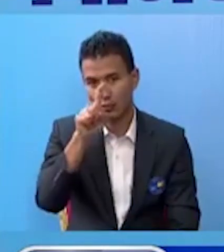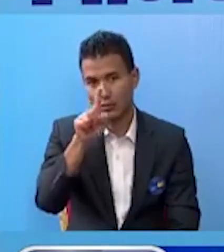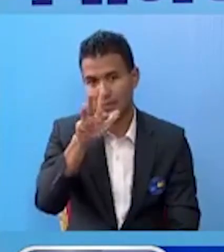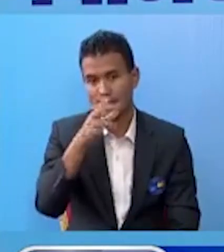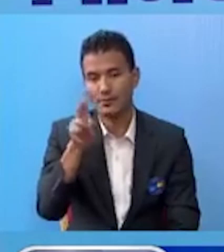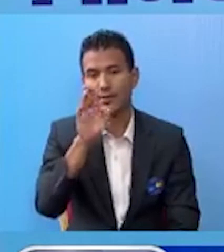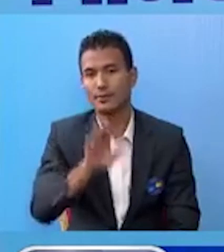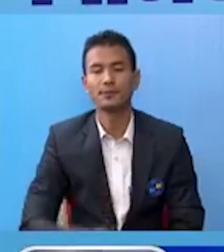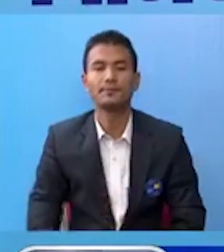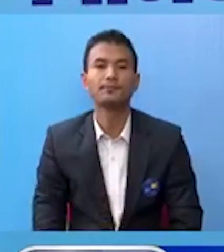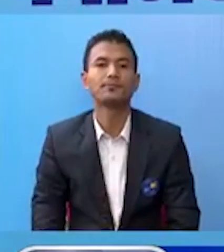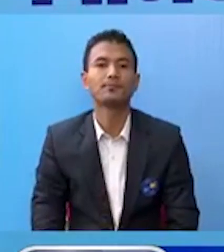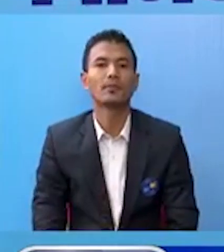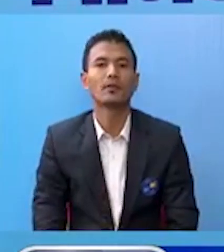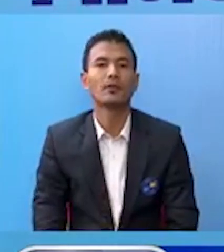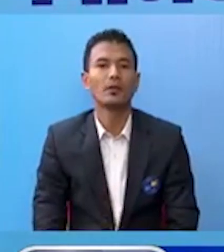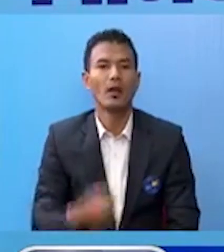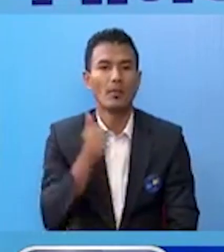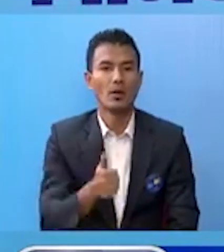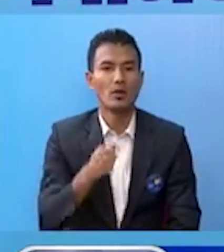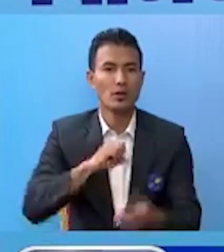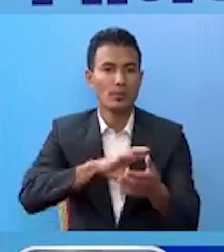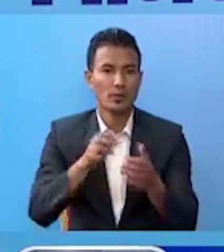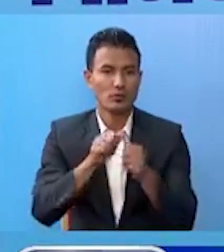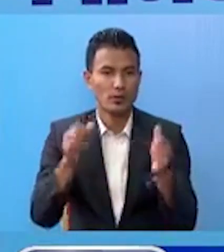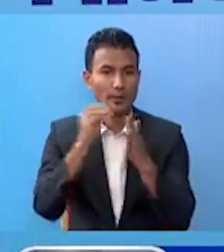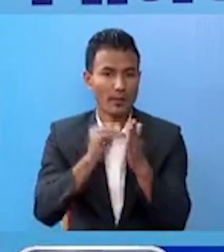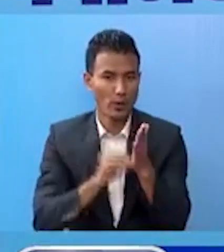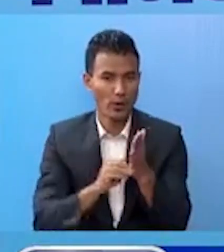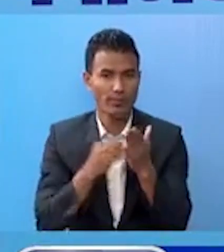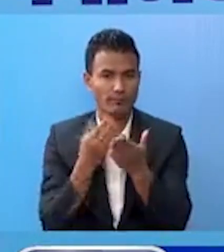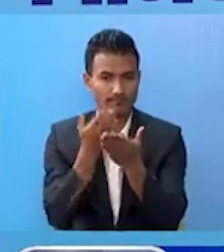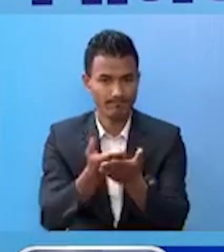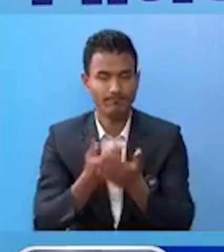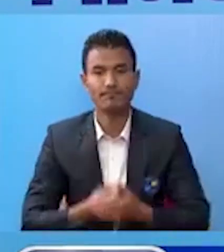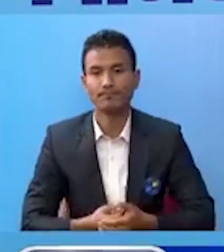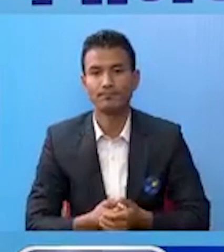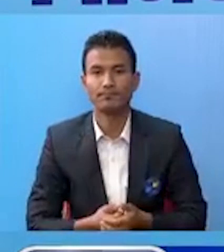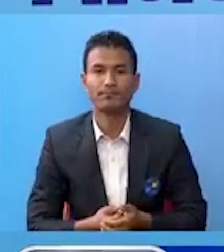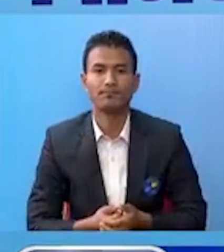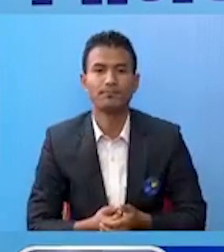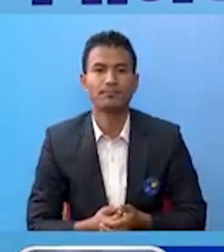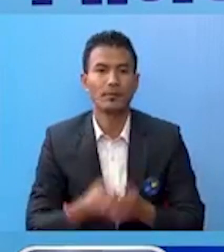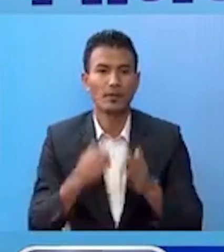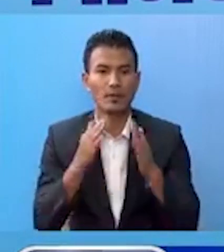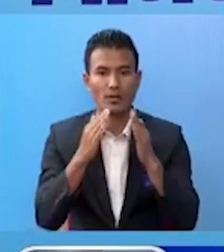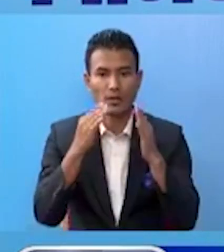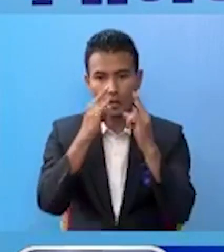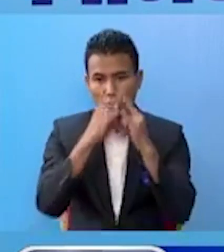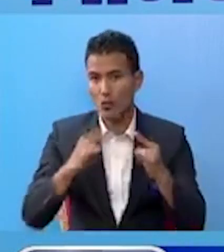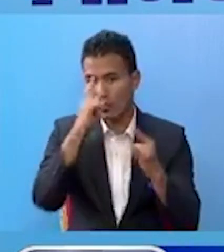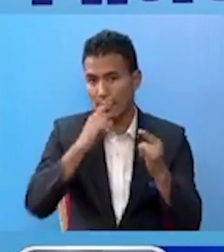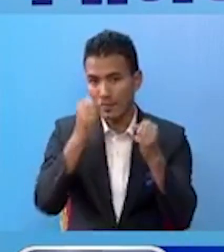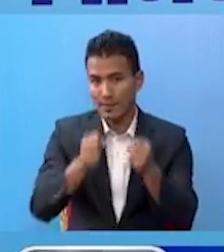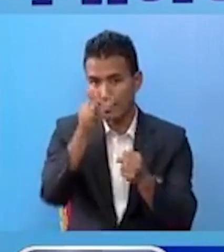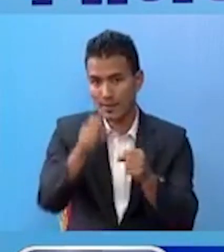16,719 छ। म अब प्रादेशिक विवरण प्रस्तुत गर्न चाहन्छु। क्वारेन्टिनमा भएका